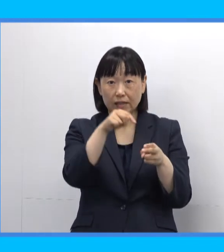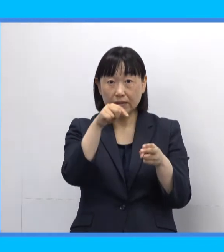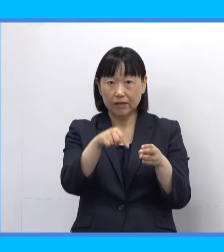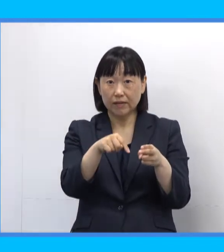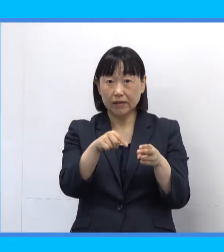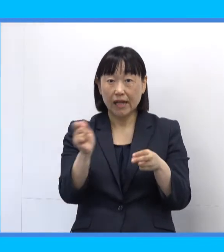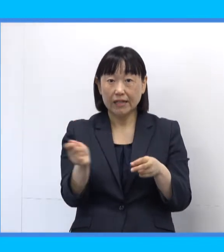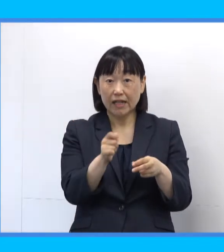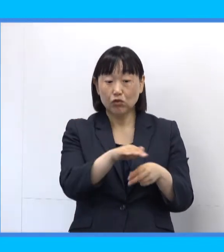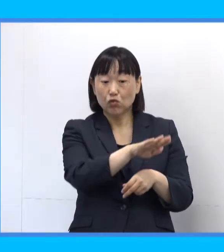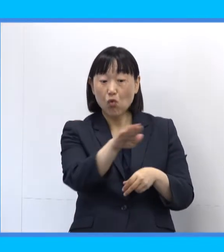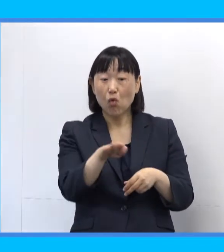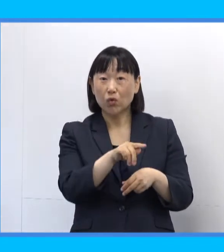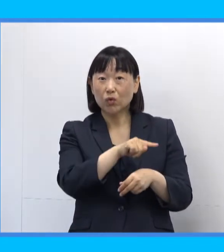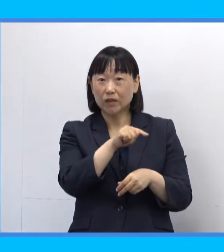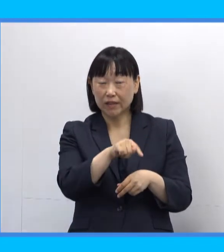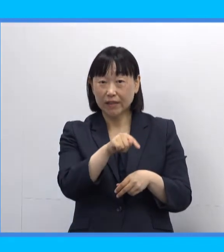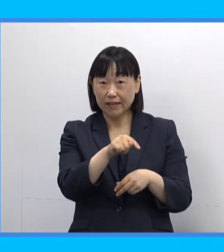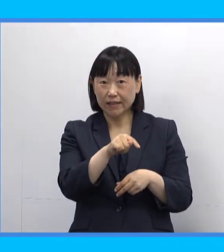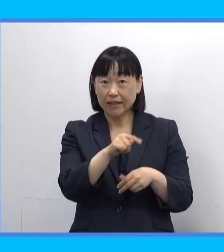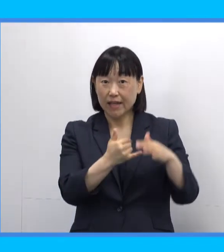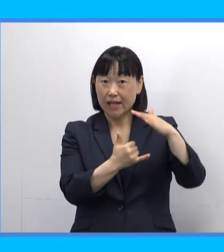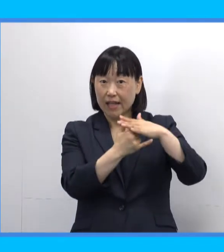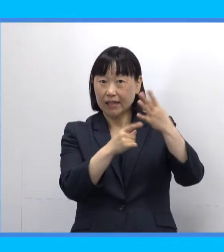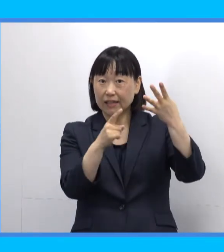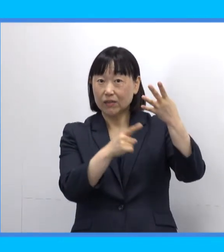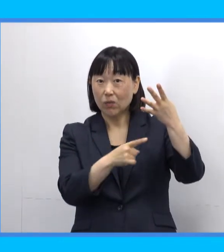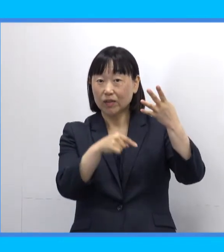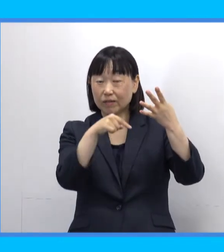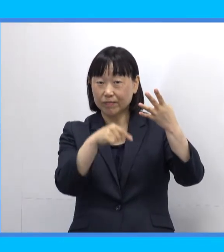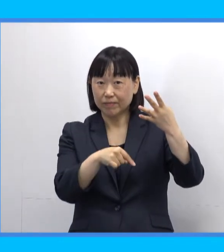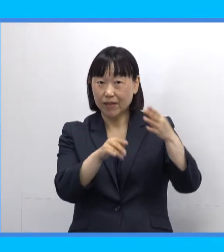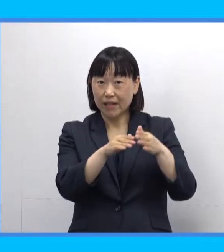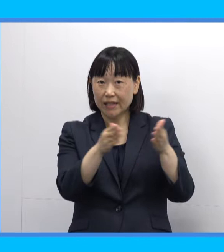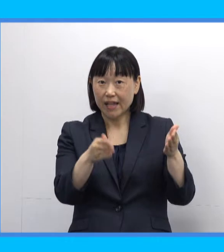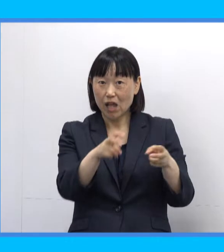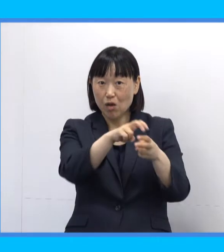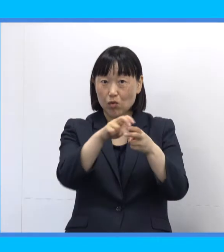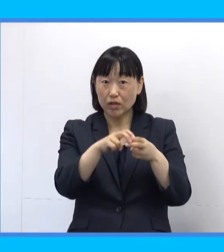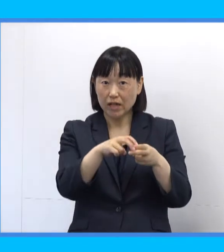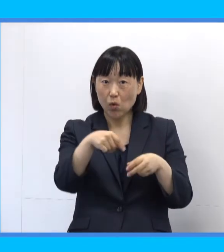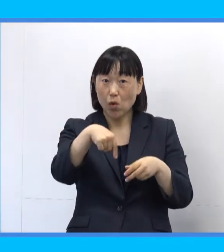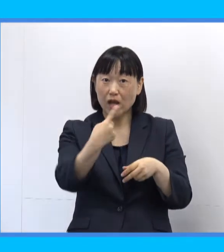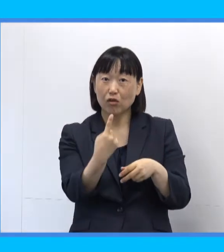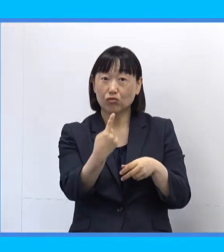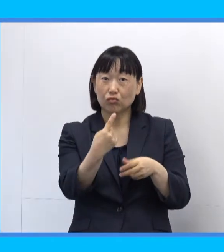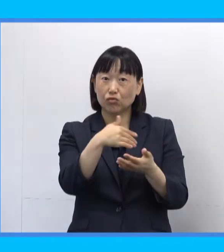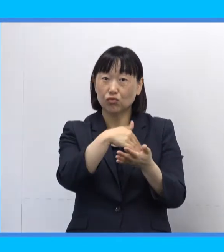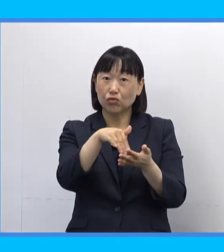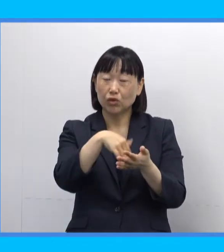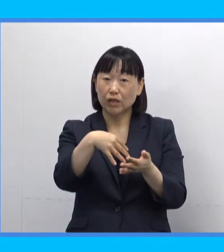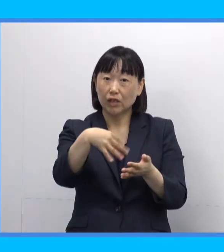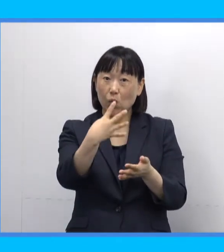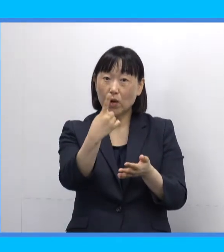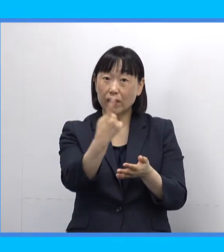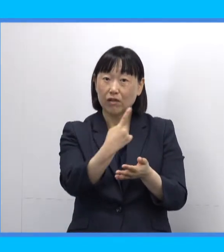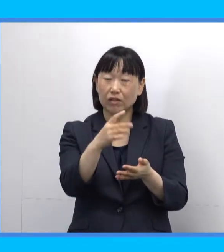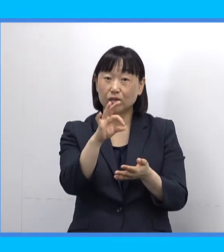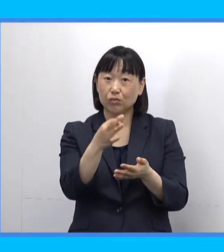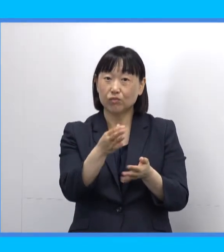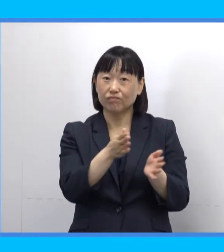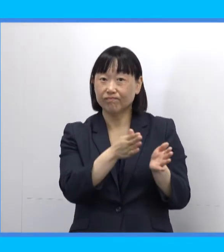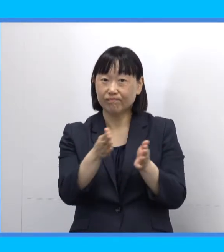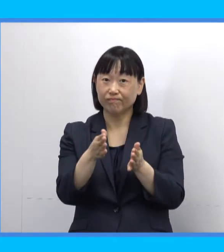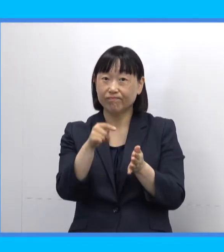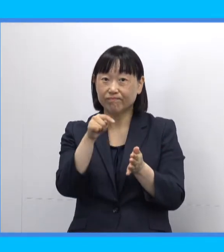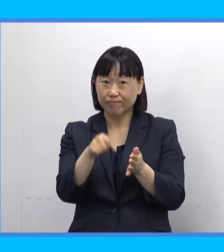川敷テニスコートに定員4名のテーブル席を100区画400人分設